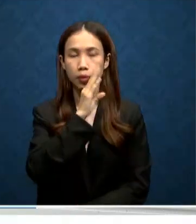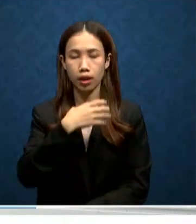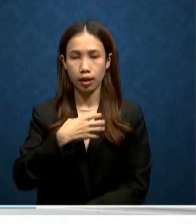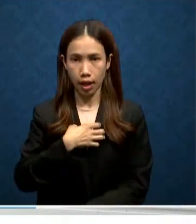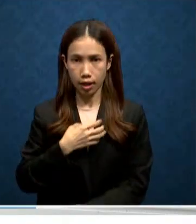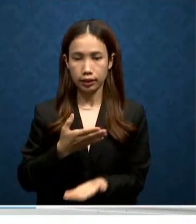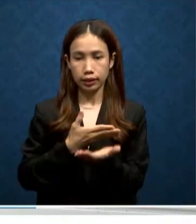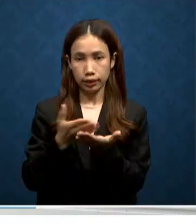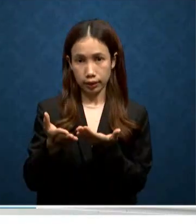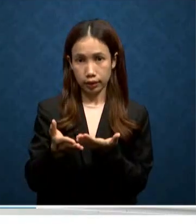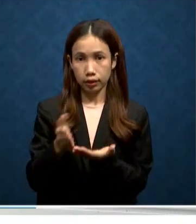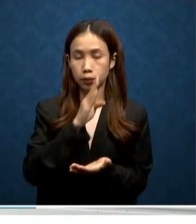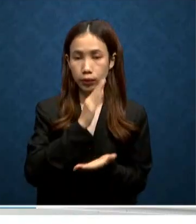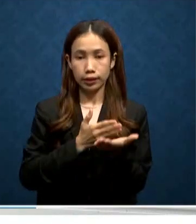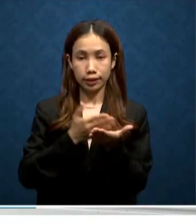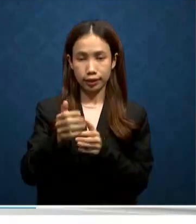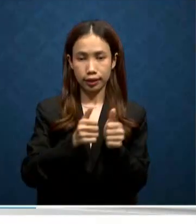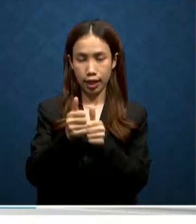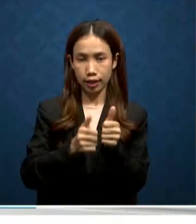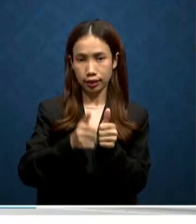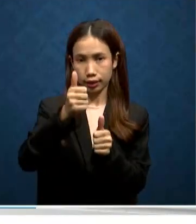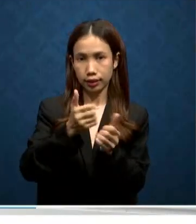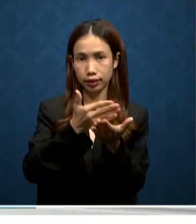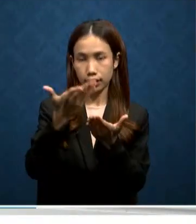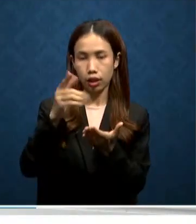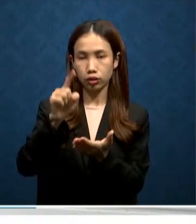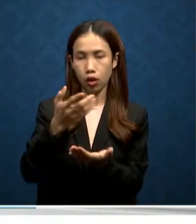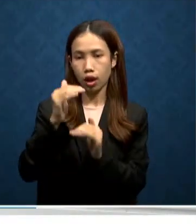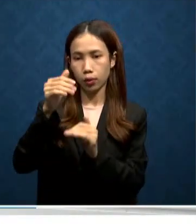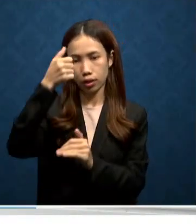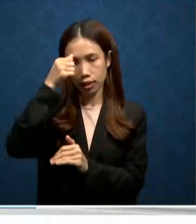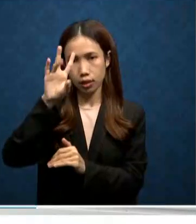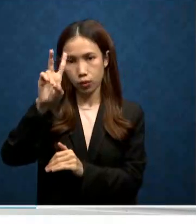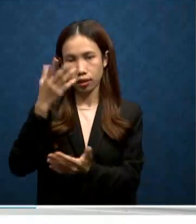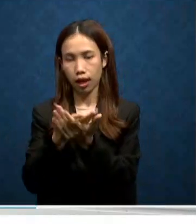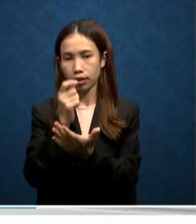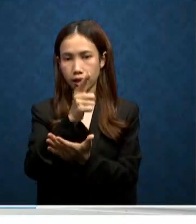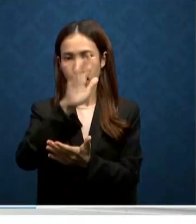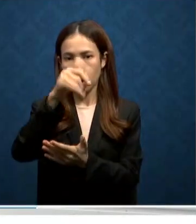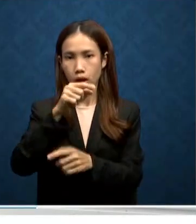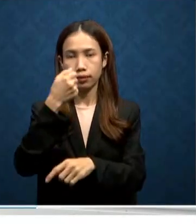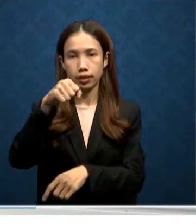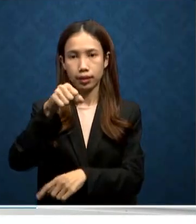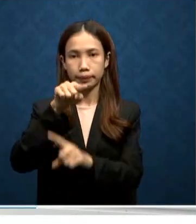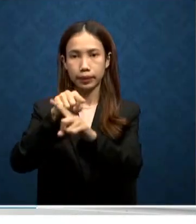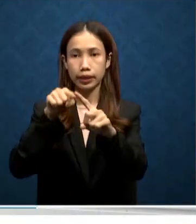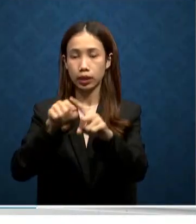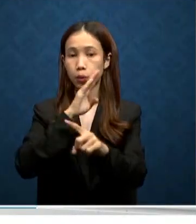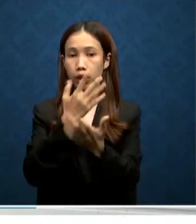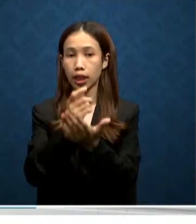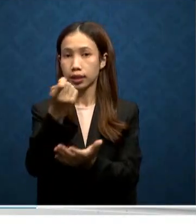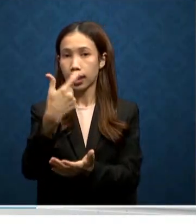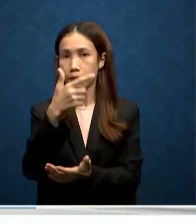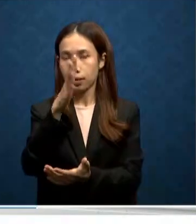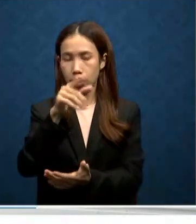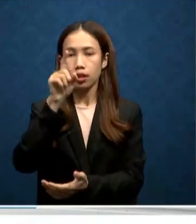เสร็จนะครับต้องชำระ 10%ภายใน 7วันถ้าไม่ชำระเอาออกประมูลใหม่หนี้เดิม